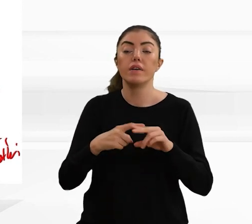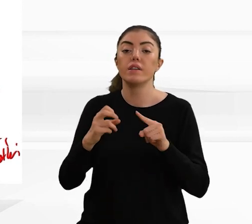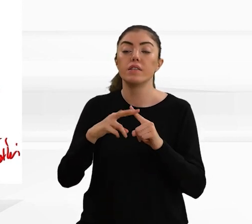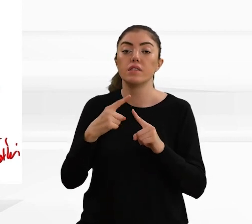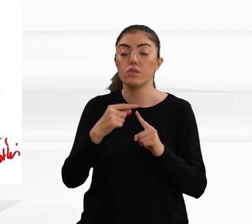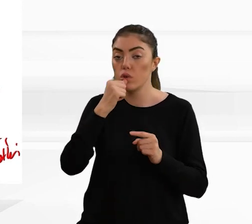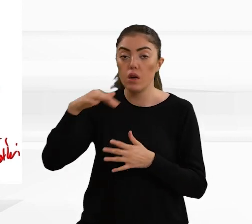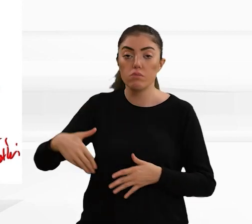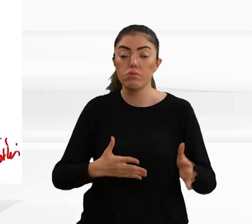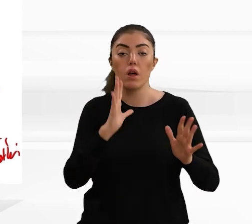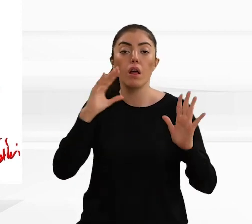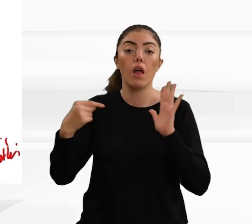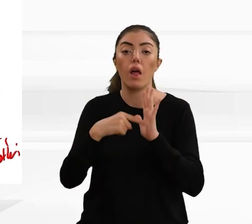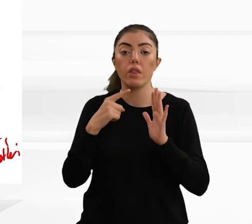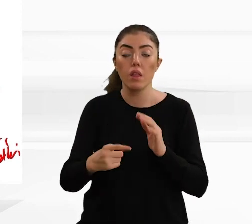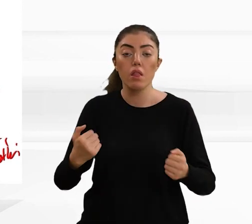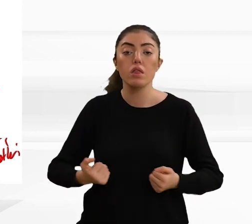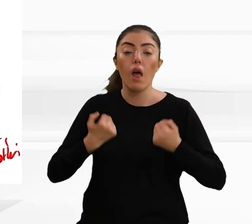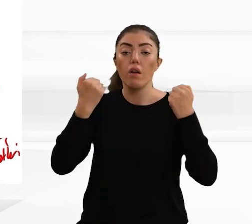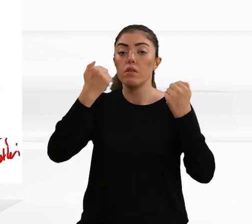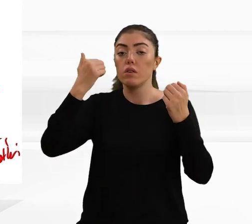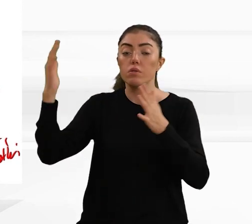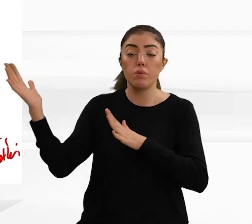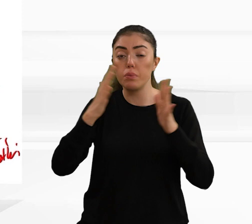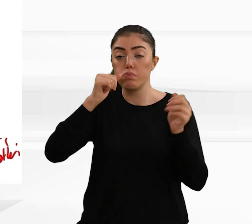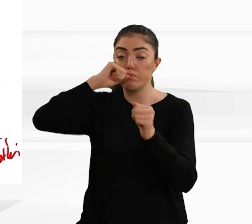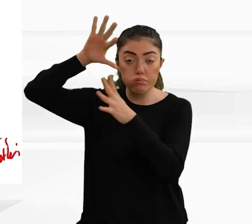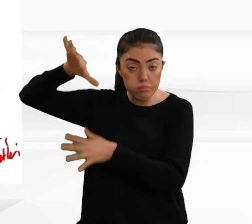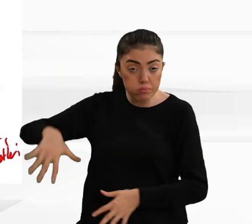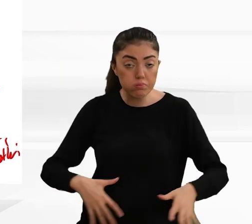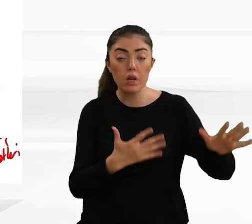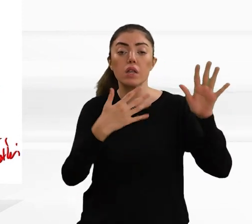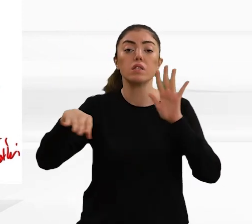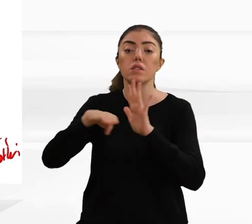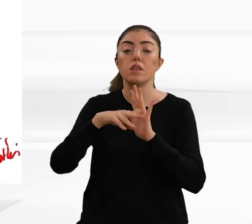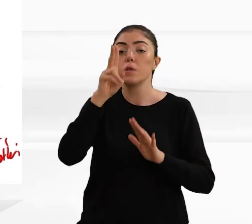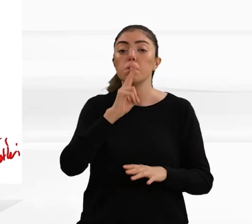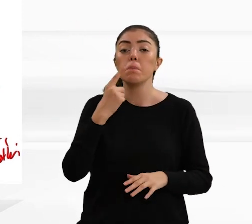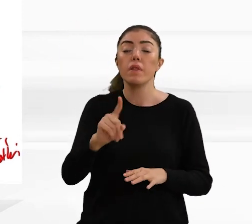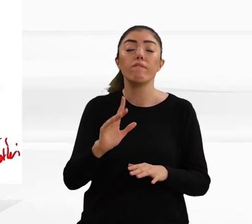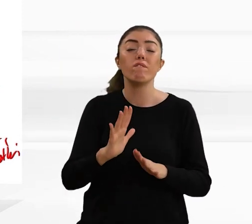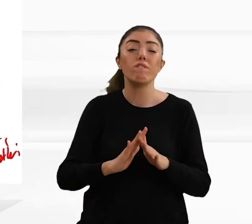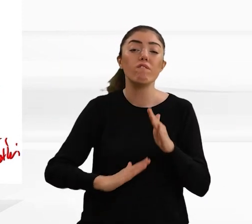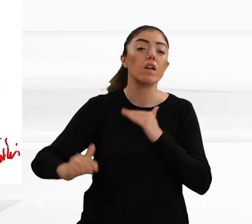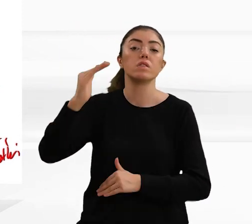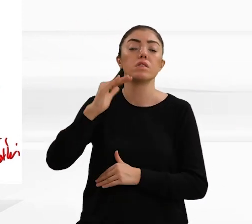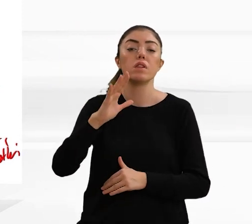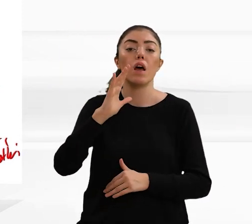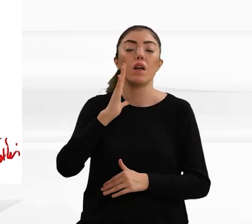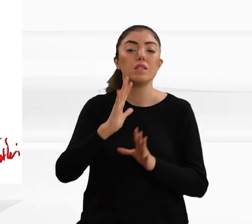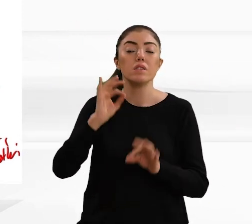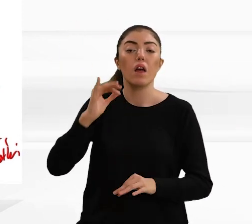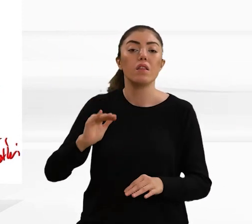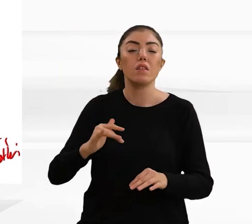okyanusu'nda etkili olan dev Tsunami nin kıyı kesiminde 200 binden fazla insanın hayatını